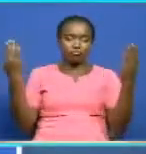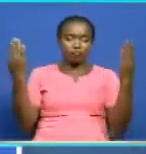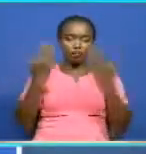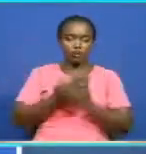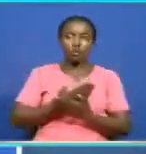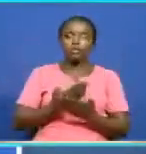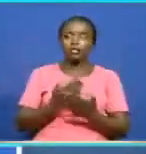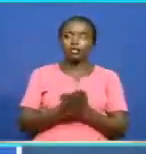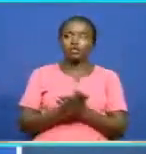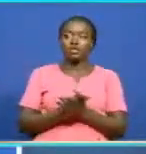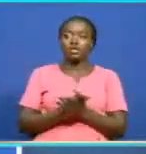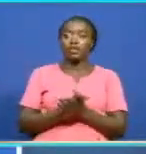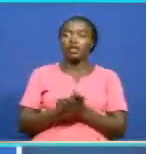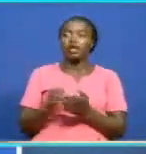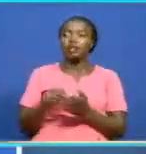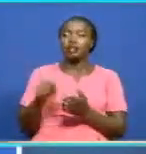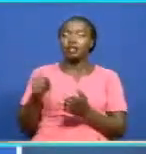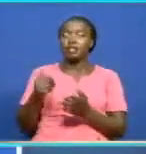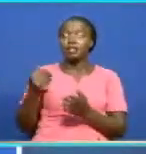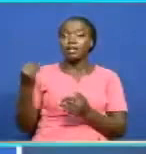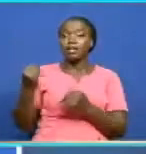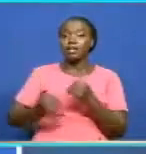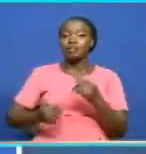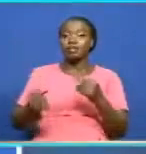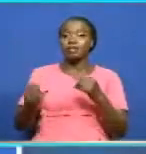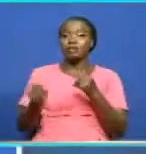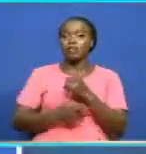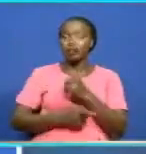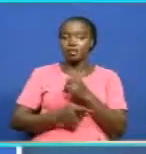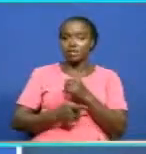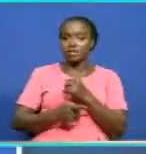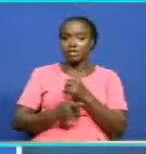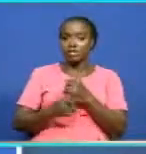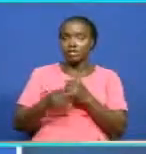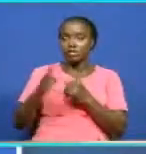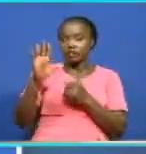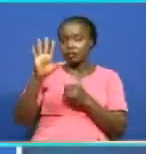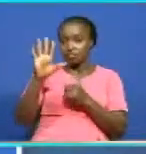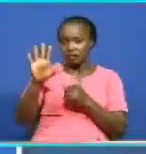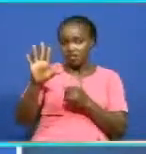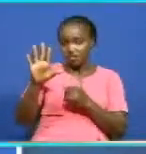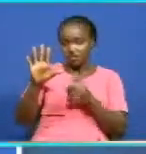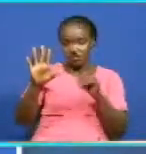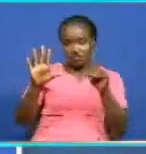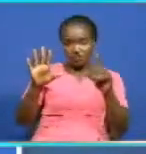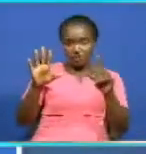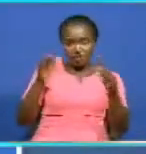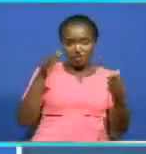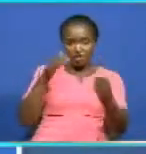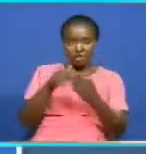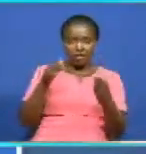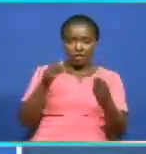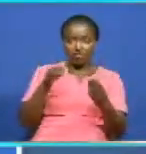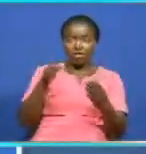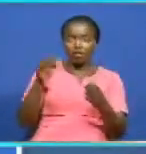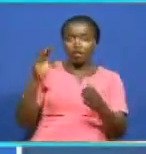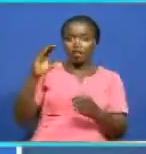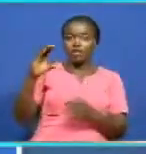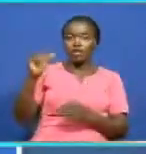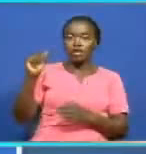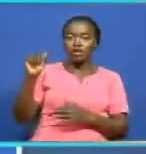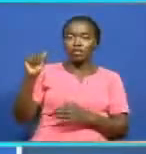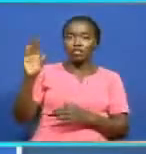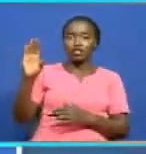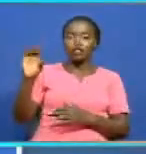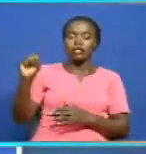Ahli ilifuzu fainali mwezi jana kufuatia ushindi wa jumla ya mabao 5-1 dhidi ya Wydad Casablanca.